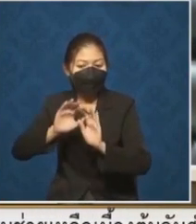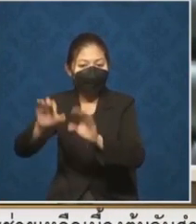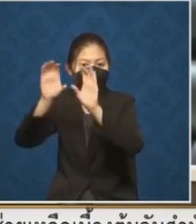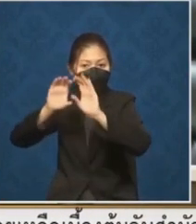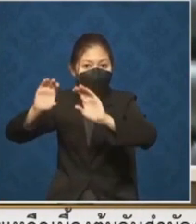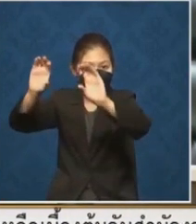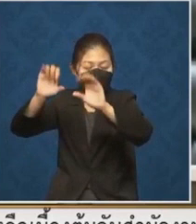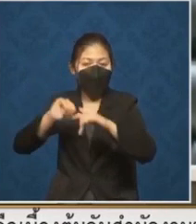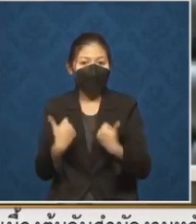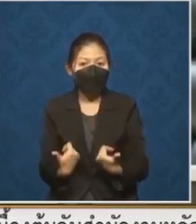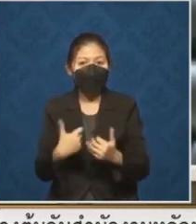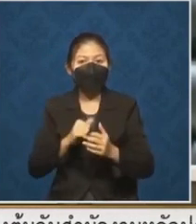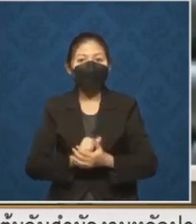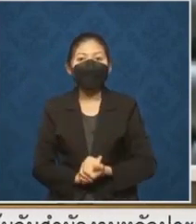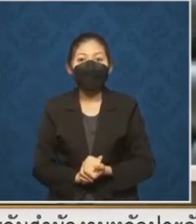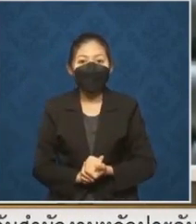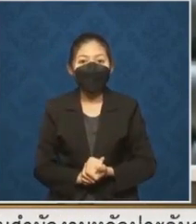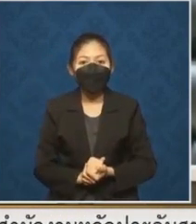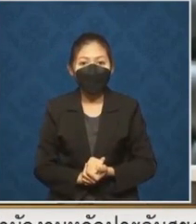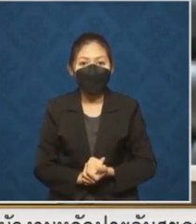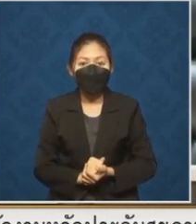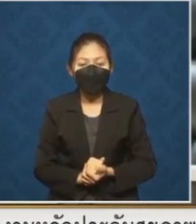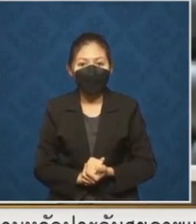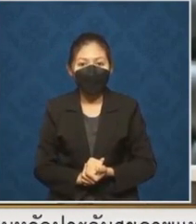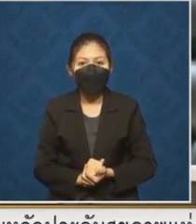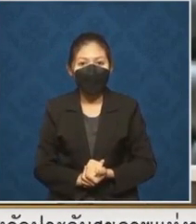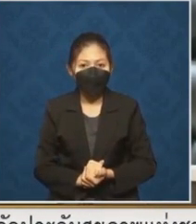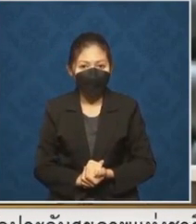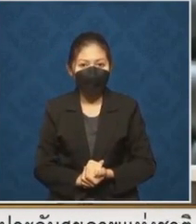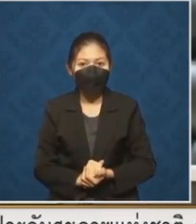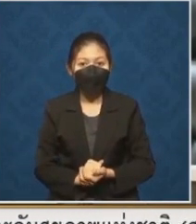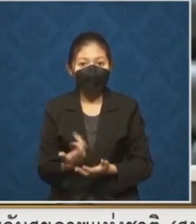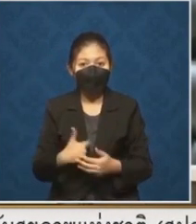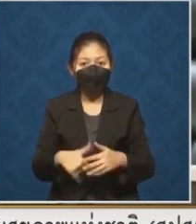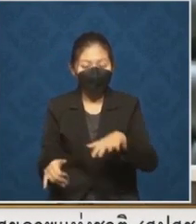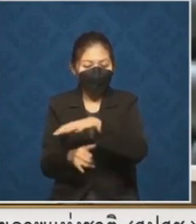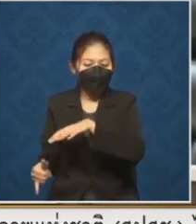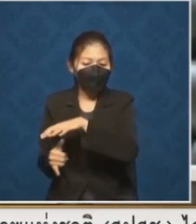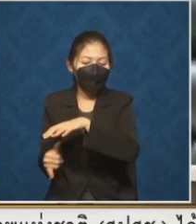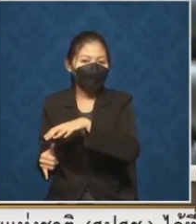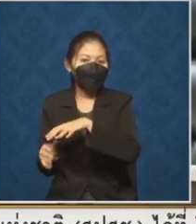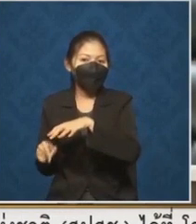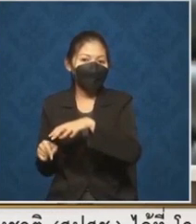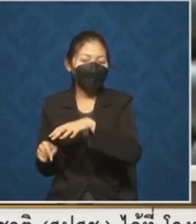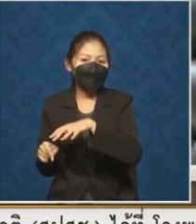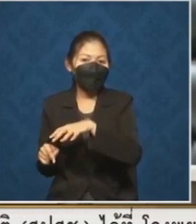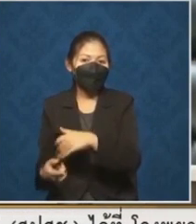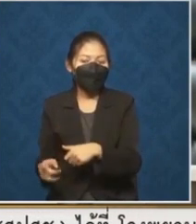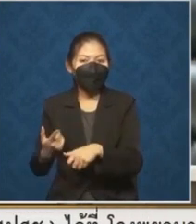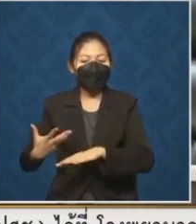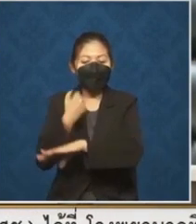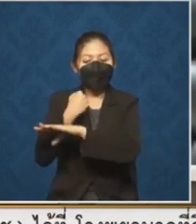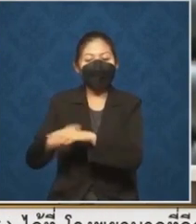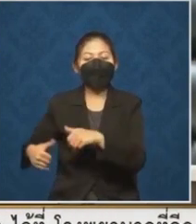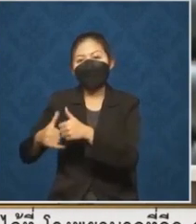ถึงเวลาจะต้องไม่อยู่ใต้อันนัดอะไรให้มากเจดเงินไปและที่สำคัญ Delhiอย